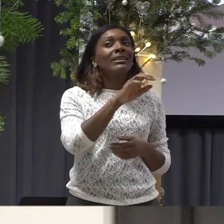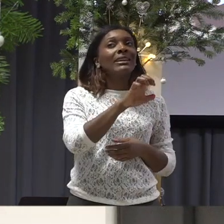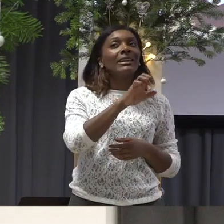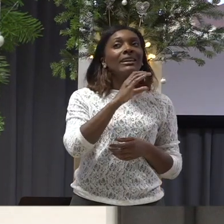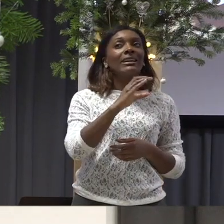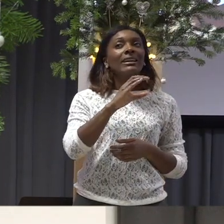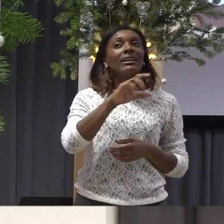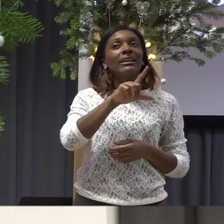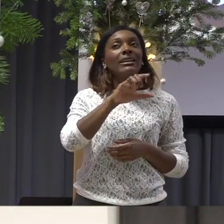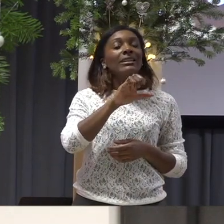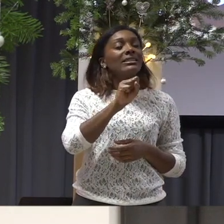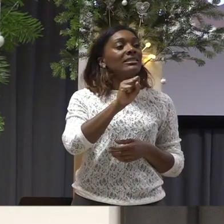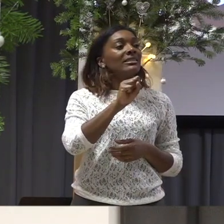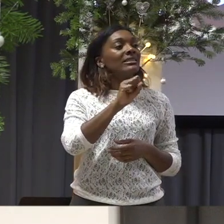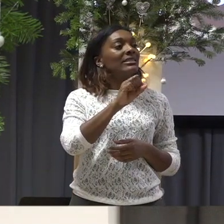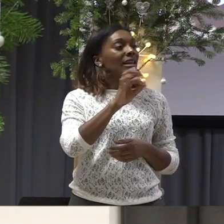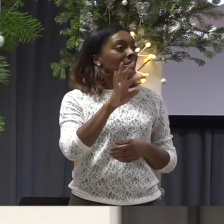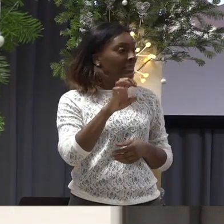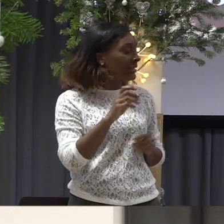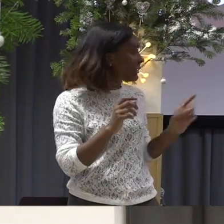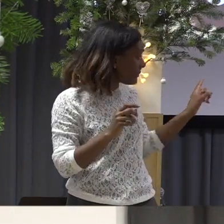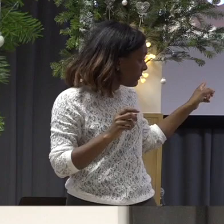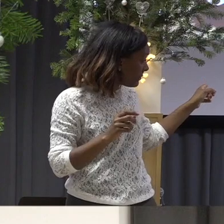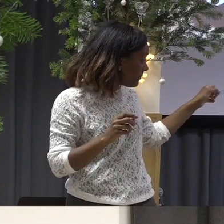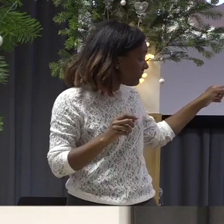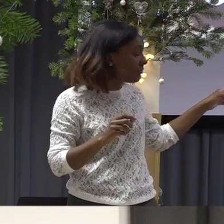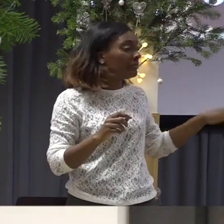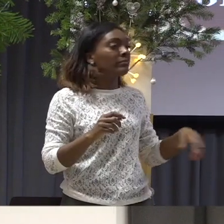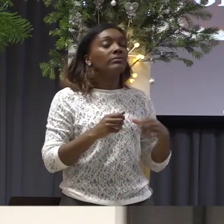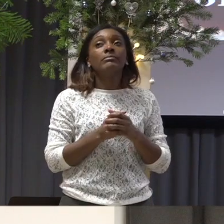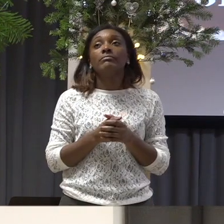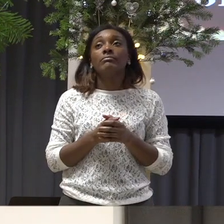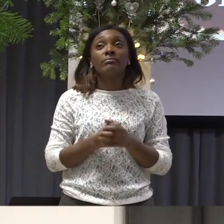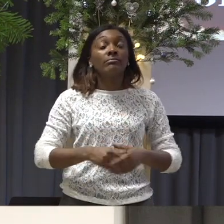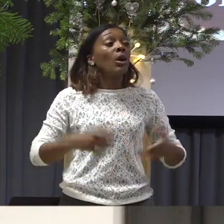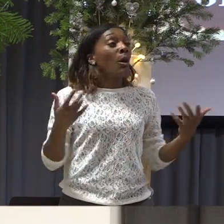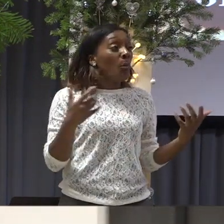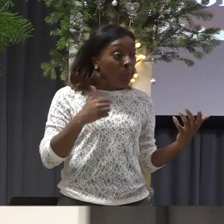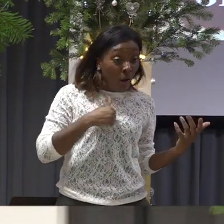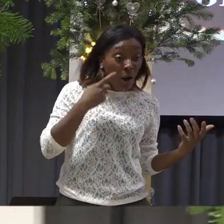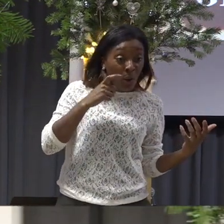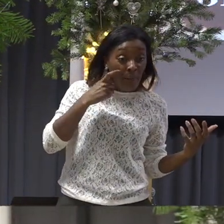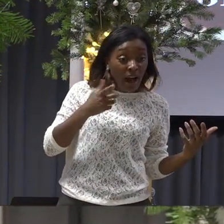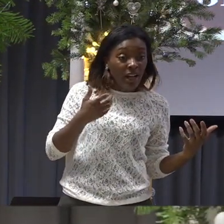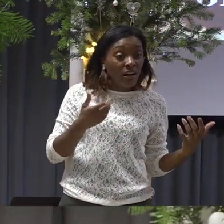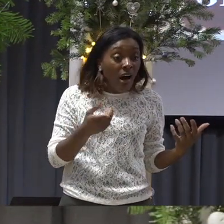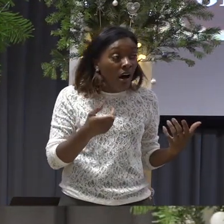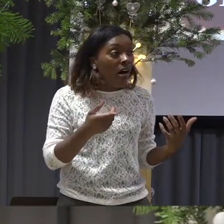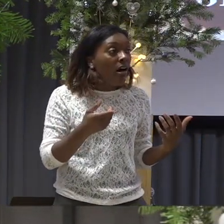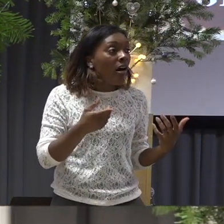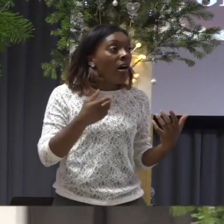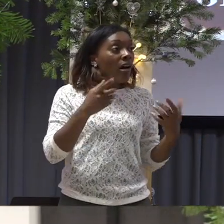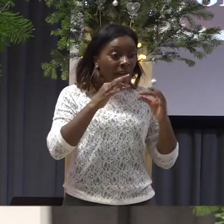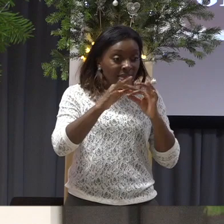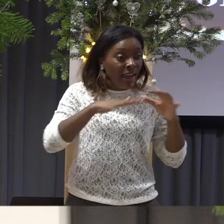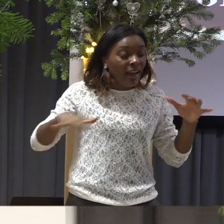le soleil que la course n'est point aux agiles. Tu as beau être fort, stratège,